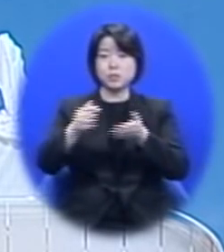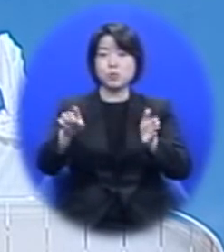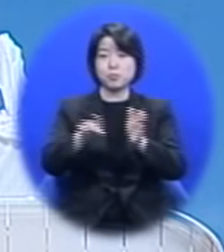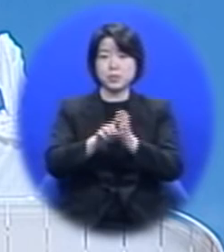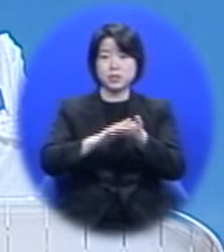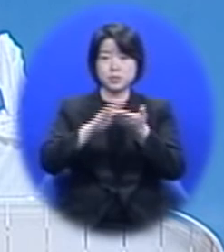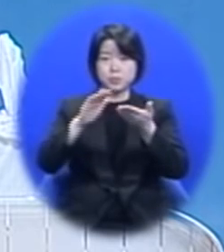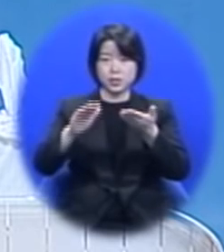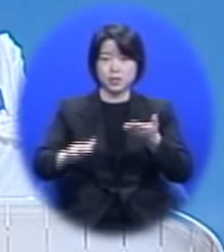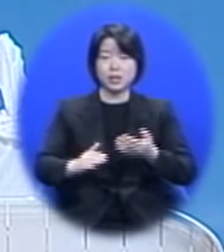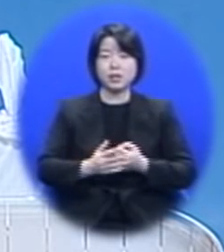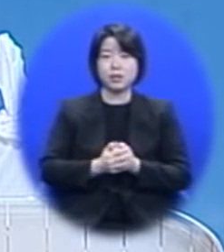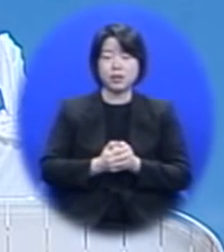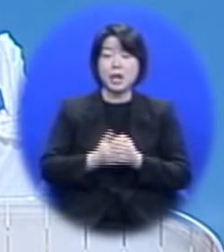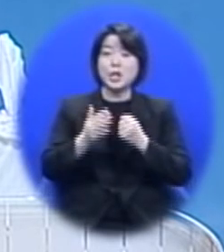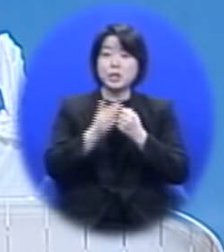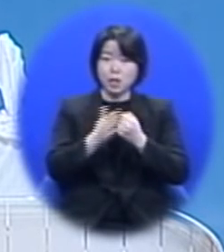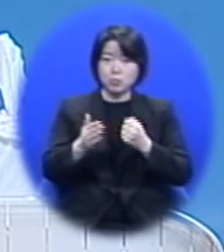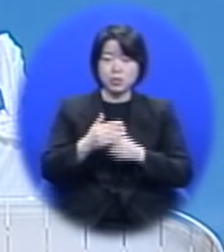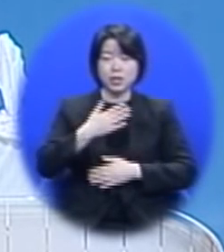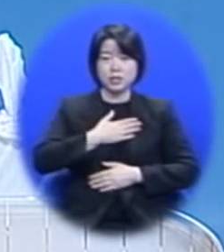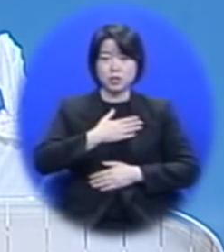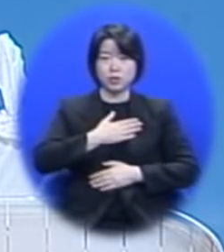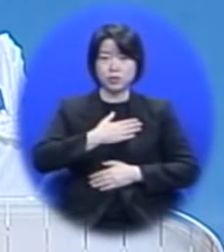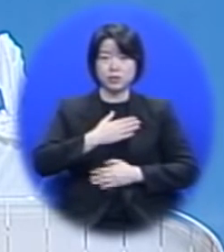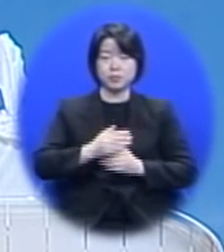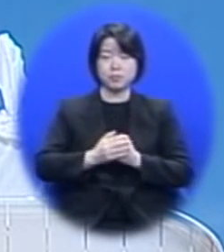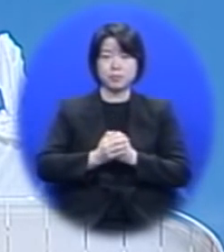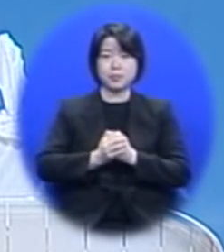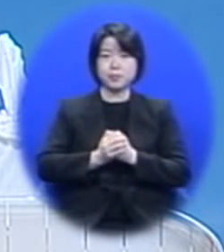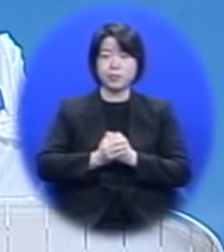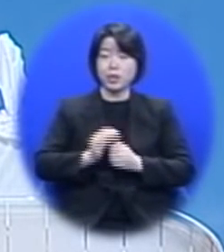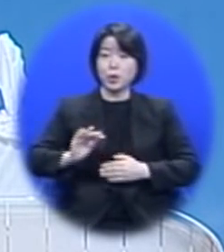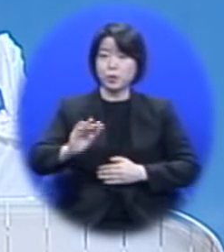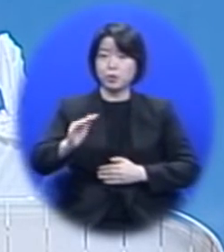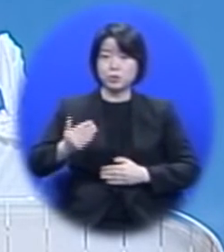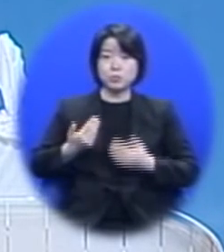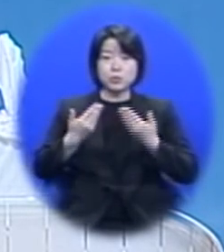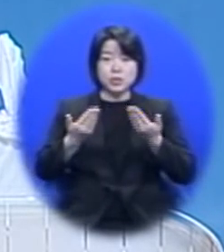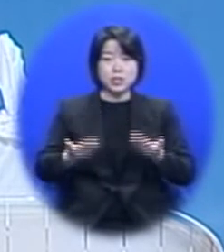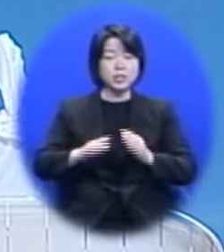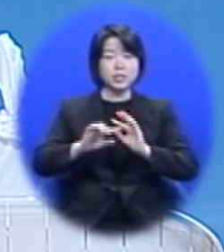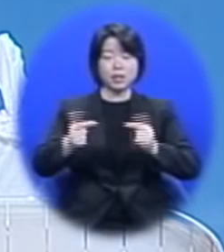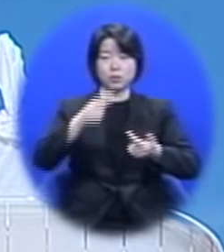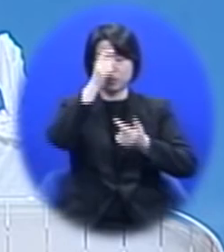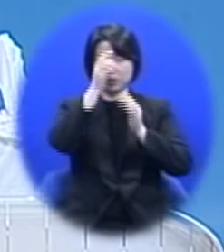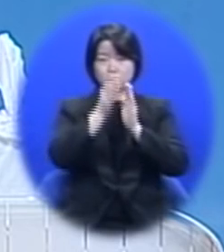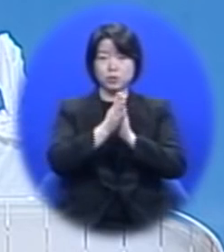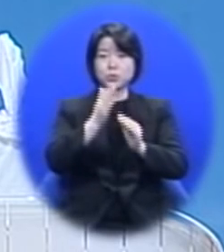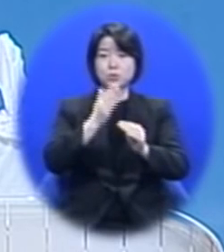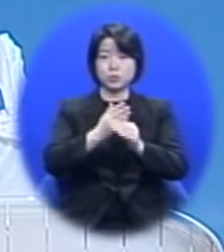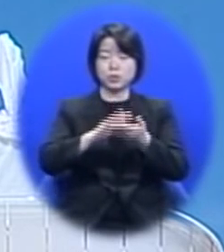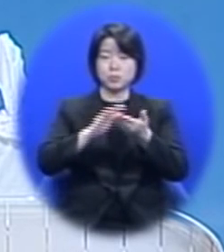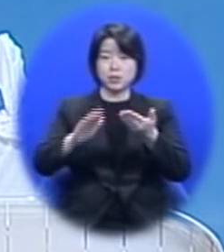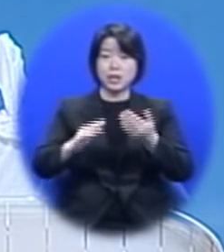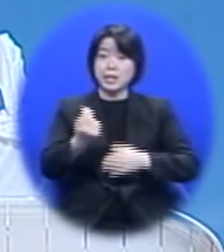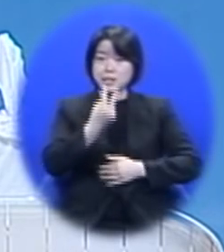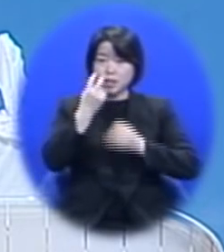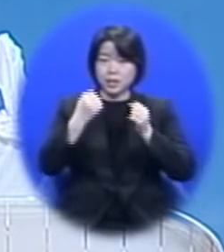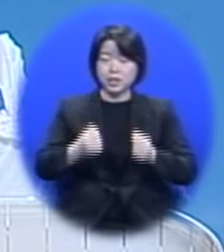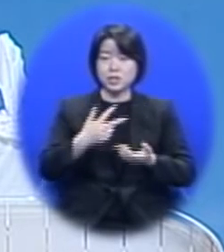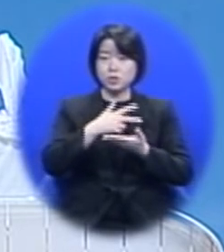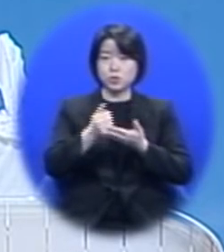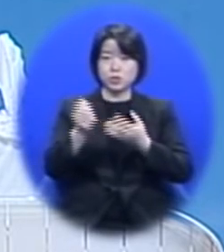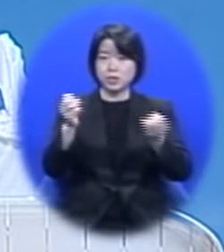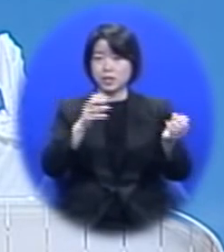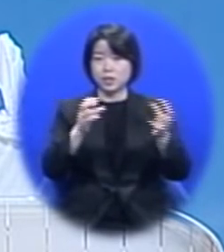믿습니다. 그래서인지 저는 요즘도 쉬지 않고 기도합니다. 살아계신 주님과